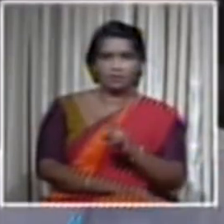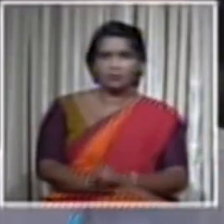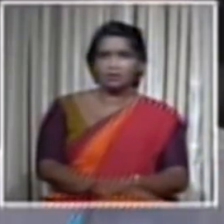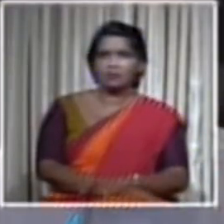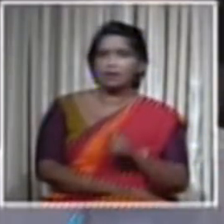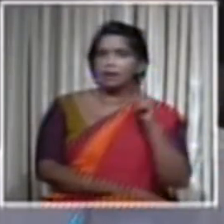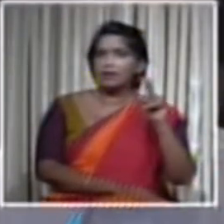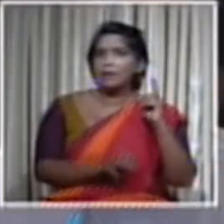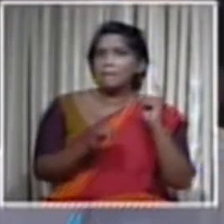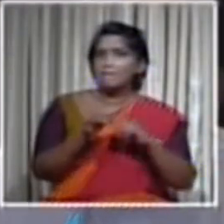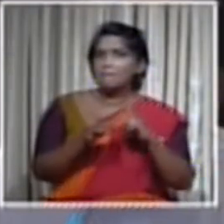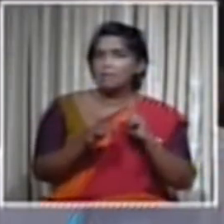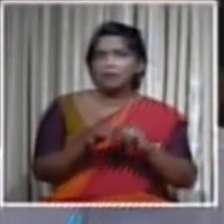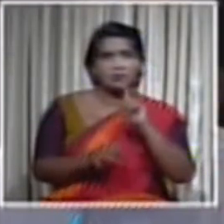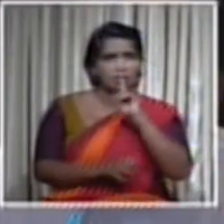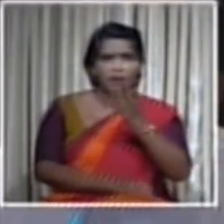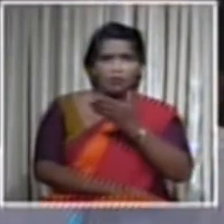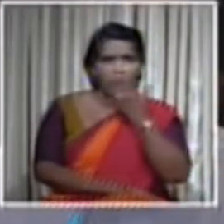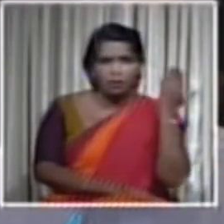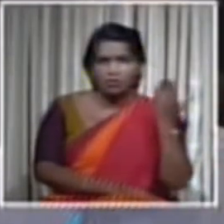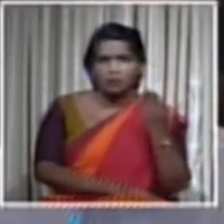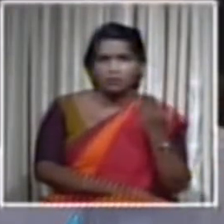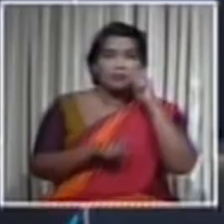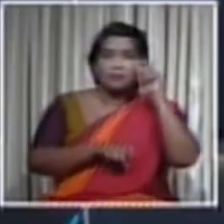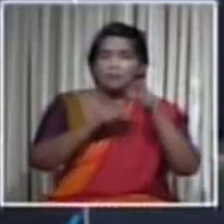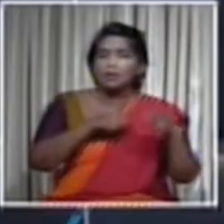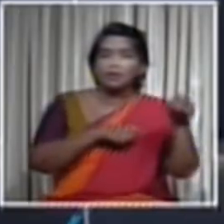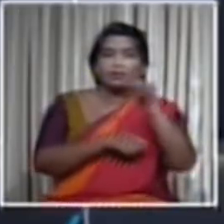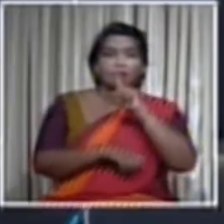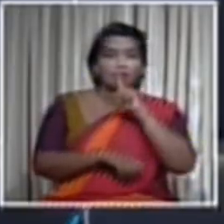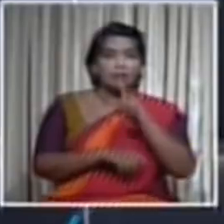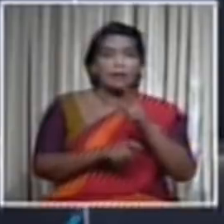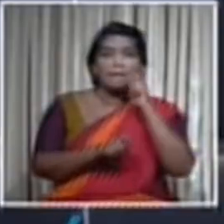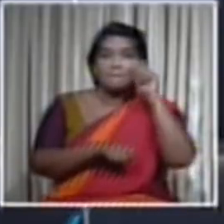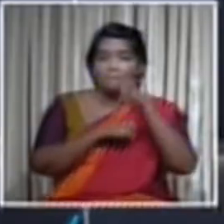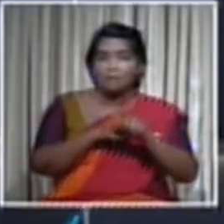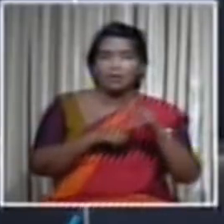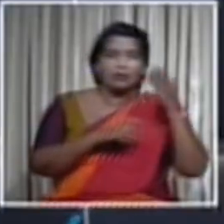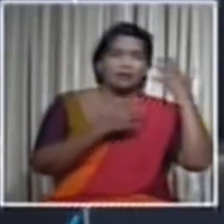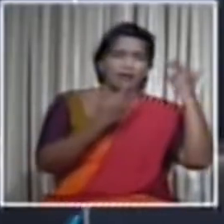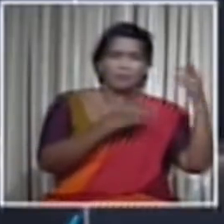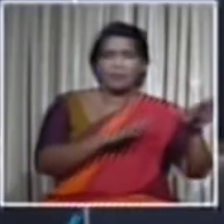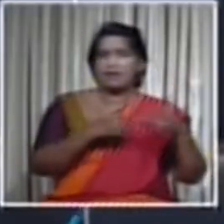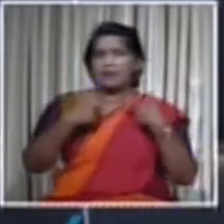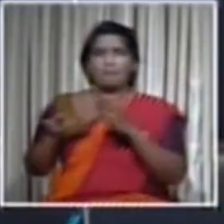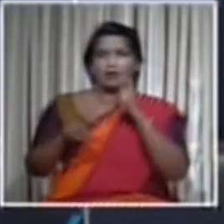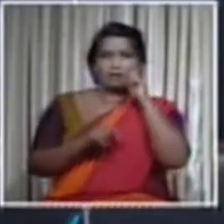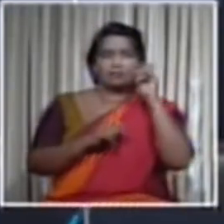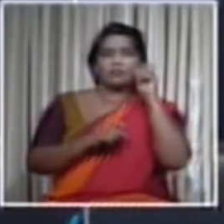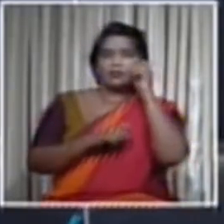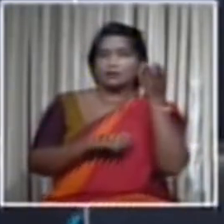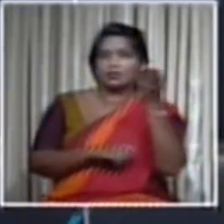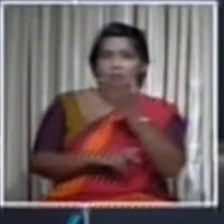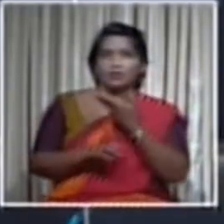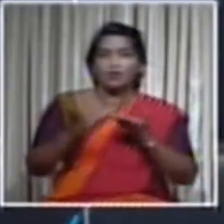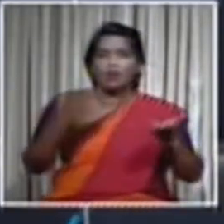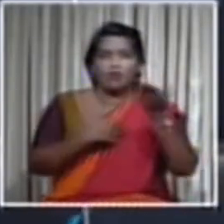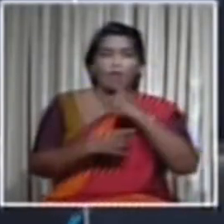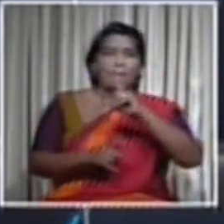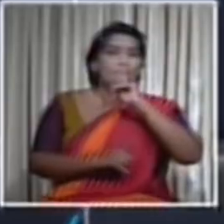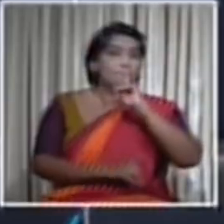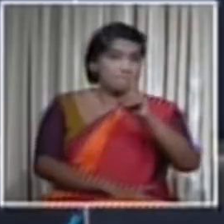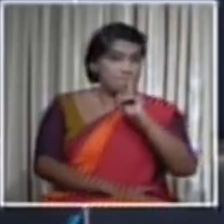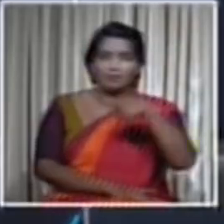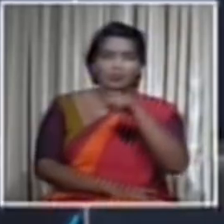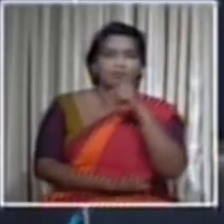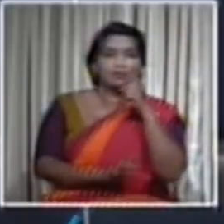එහෙම ප්‍රශ්න මතු කරන්න පුළුවන්ද අනිත් පැත්තට කල් නොති ජනතාවට මේ පැත්තත් එපා වෙලා ඒ පැත්තත් එපා වෙලා අපි ඔක්කොමටම බයින එක මතක